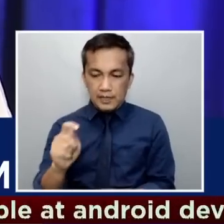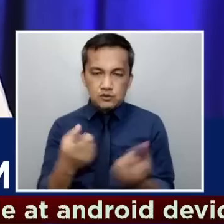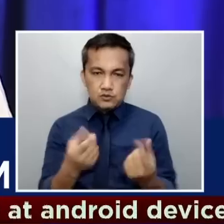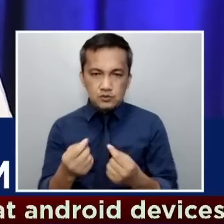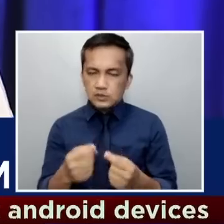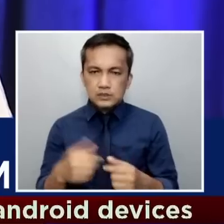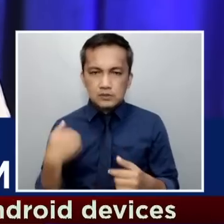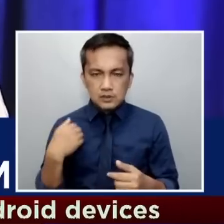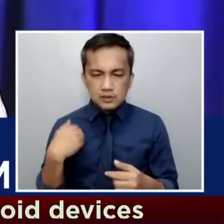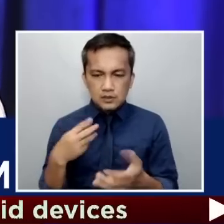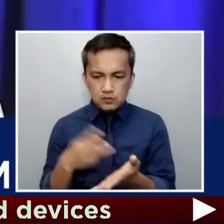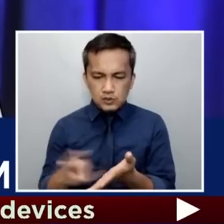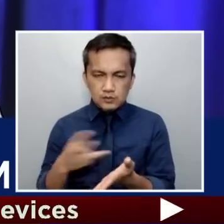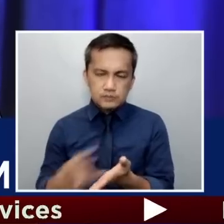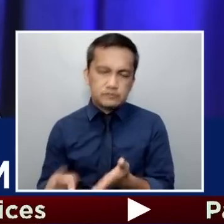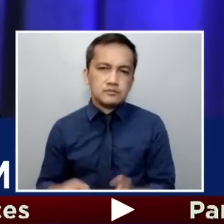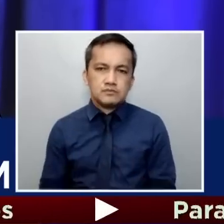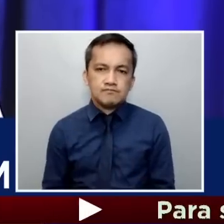with wasteful spending.